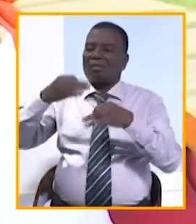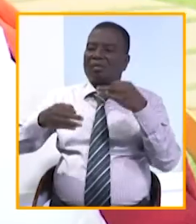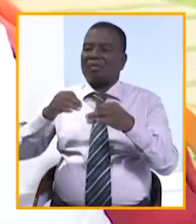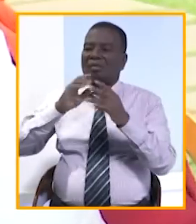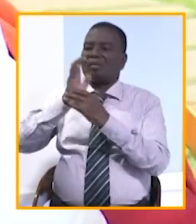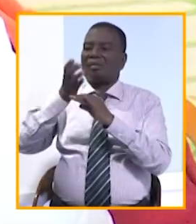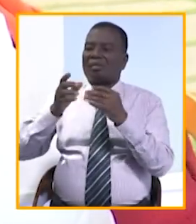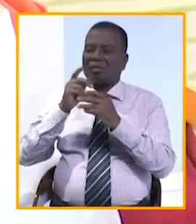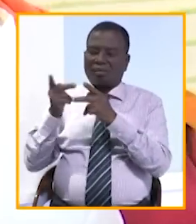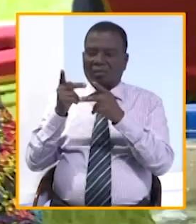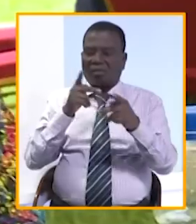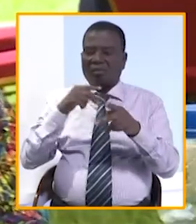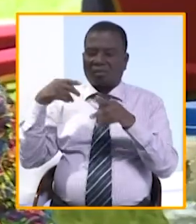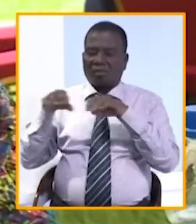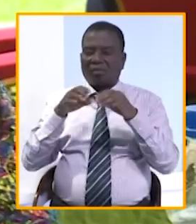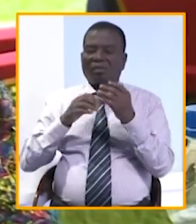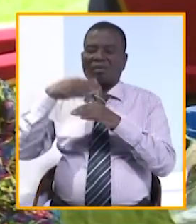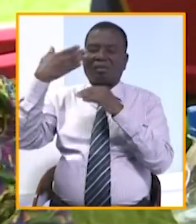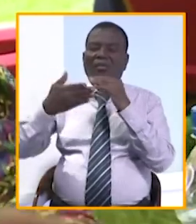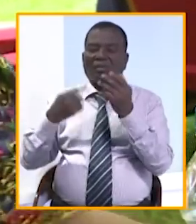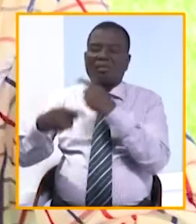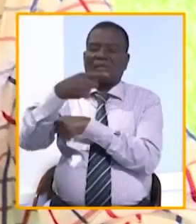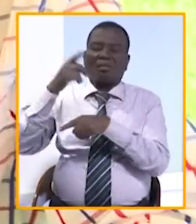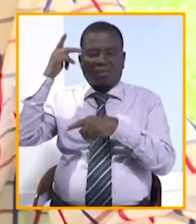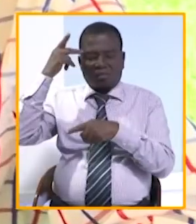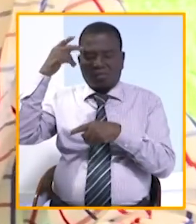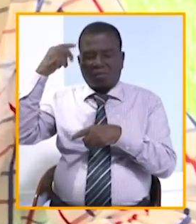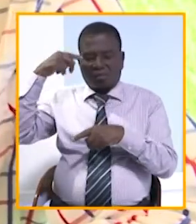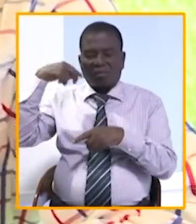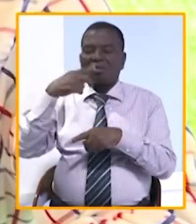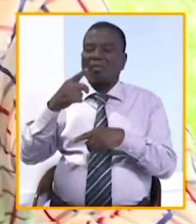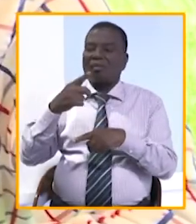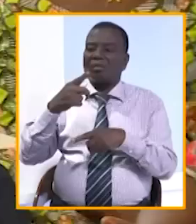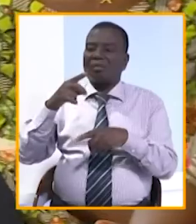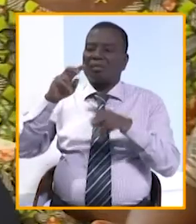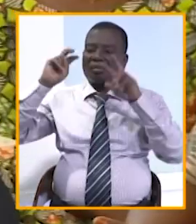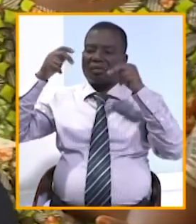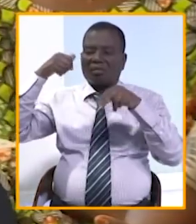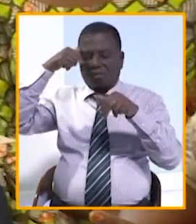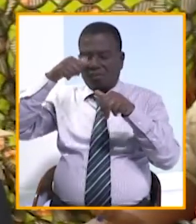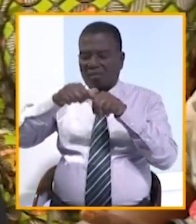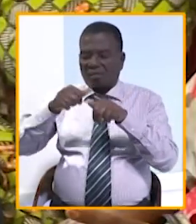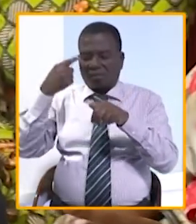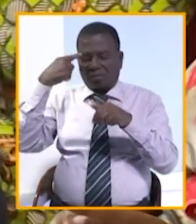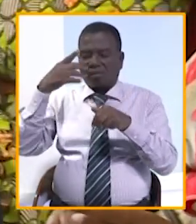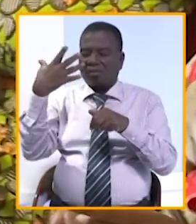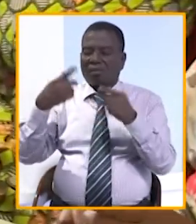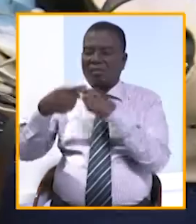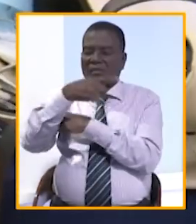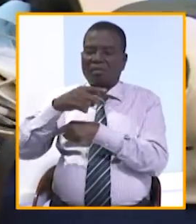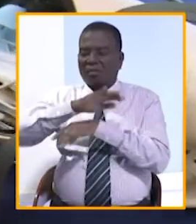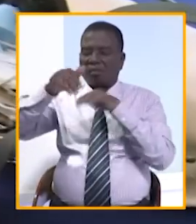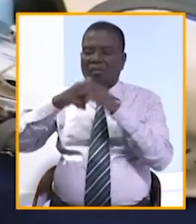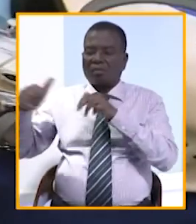à travers des propositions qui seront faites à l'issue de ces journées de réflexion. Pour rappel, le thème retenu pour ces 16 jours d'activisme,